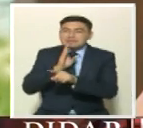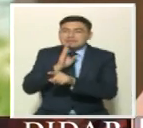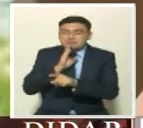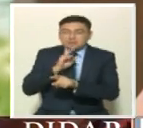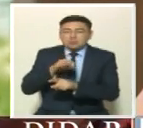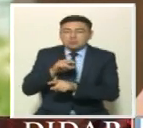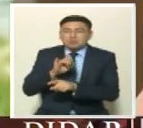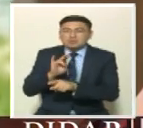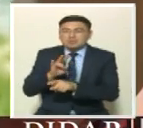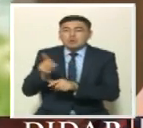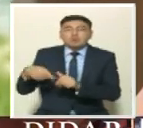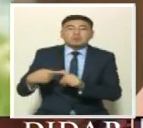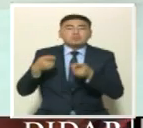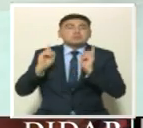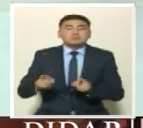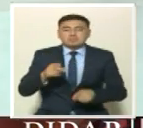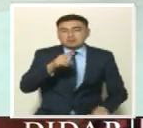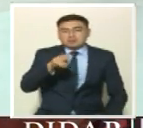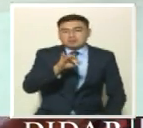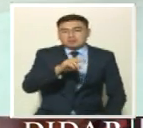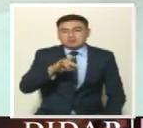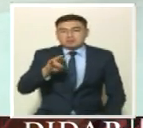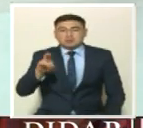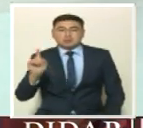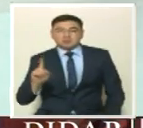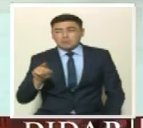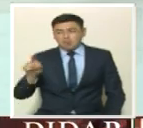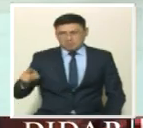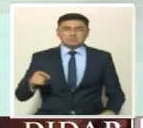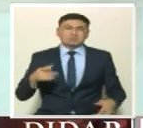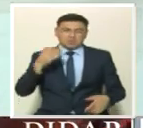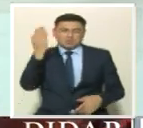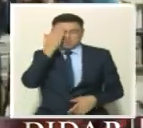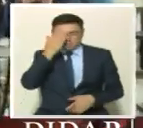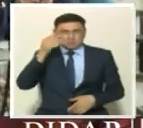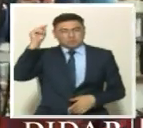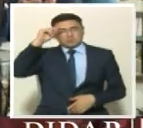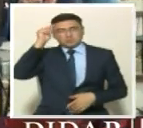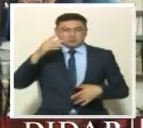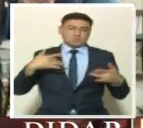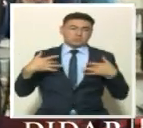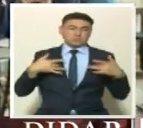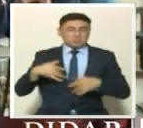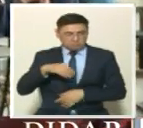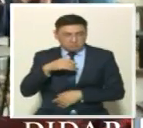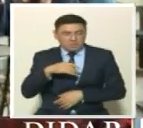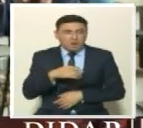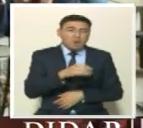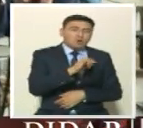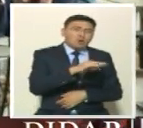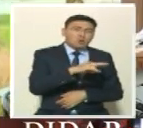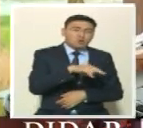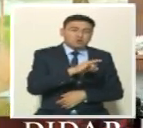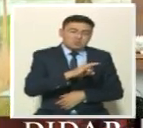Ертаева. Актриса является выпускницей Академии искусств. Несмотря на то, что она еще молода, она сыграла роль Алтынбике в фильме «Олы дала